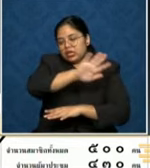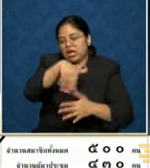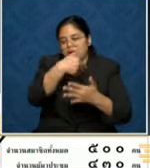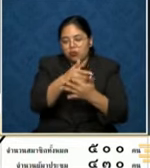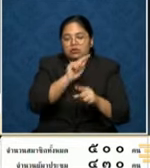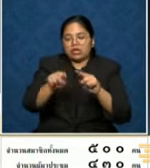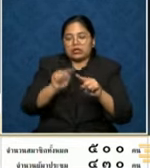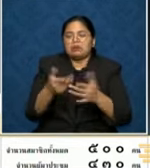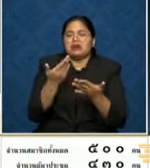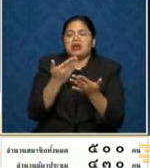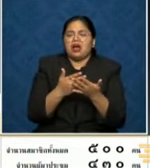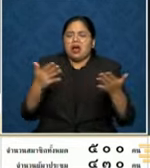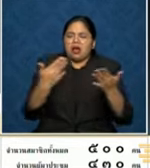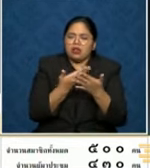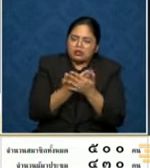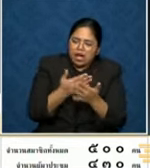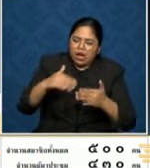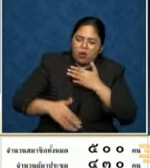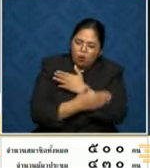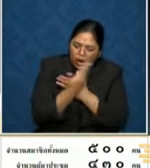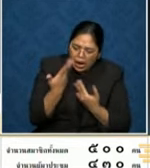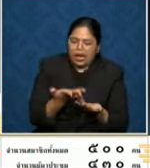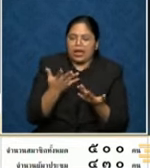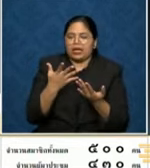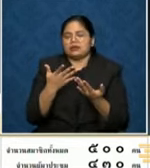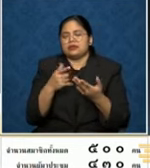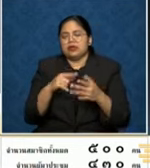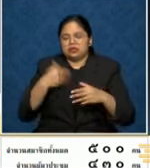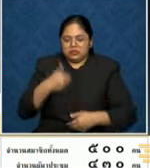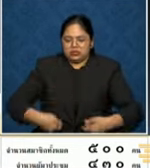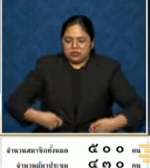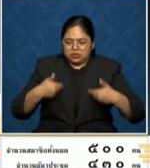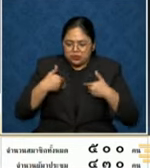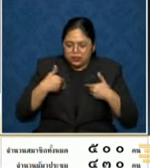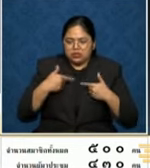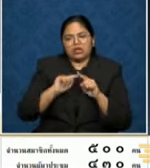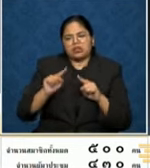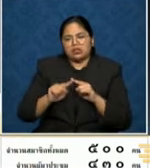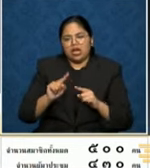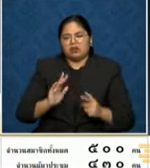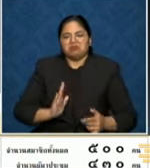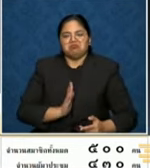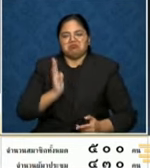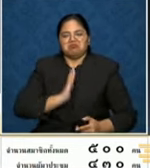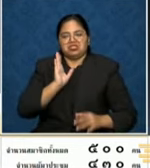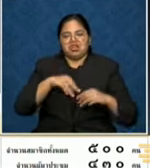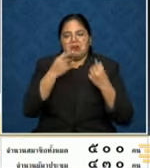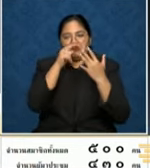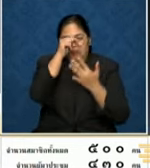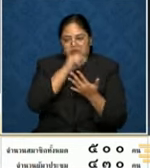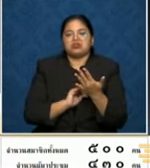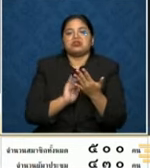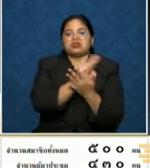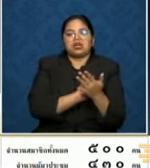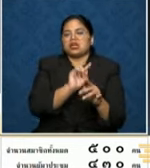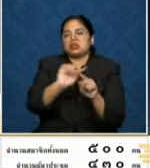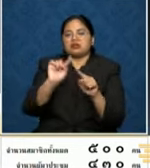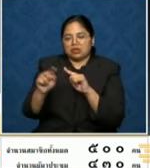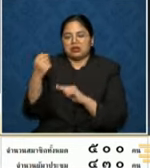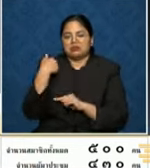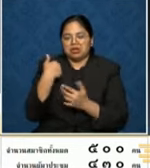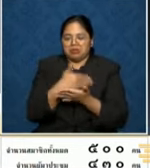สร้างรายได้สร้างโอกาสสร้างคุณภาพชีวิตและคืนศักดิ์ศรีของการเป็นคนไทยครับท่านประธานครับ